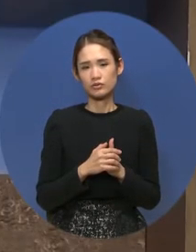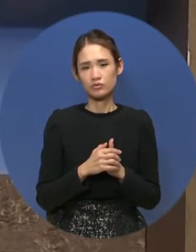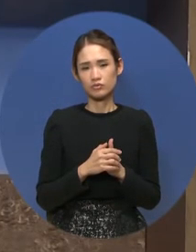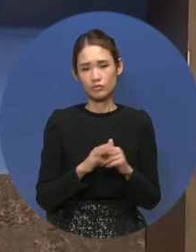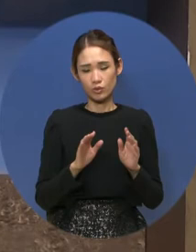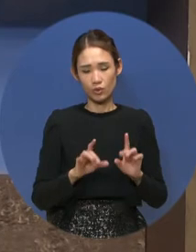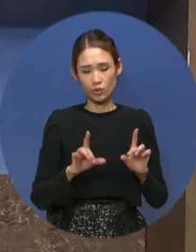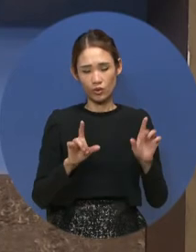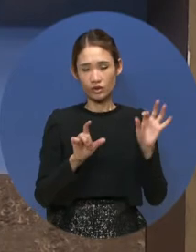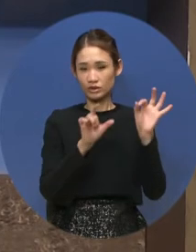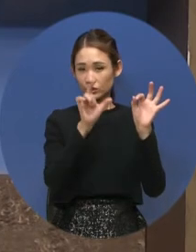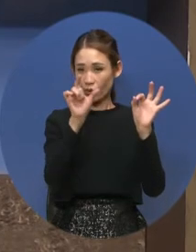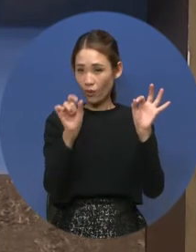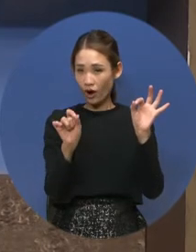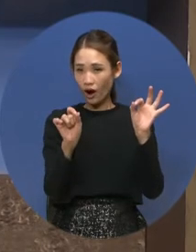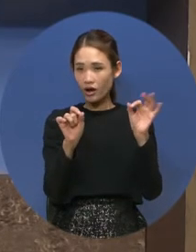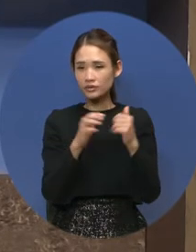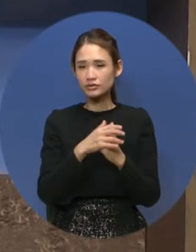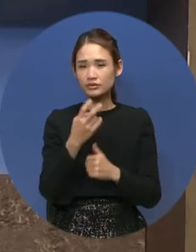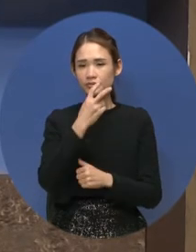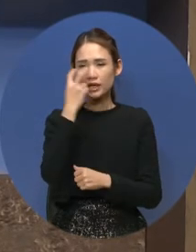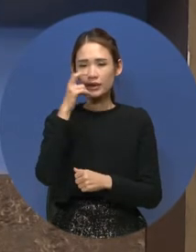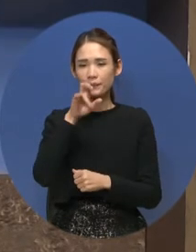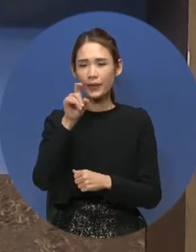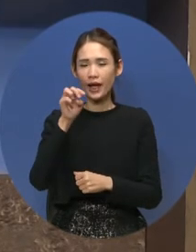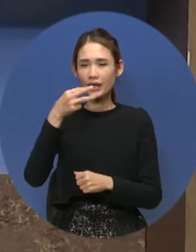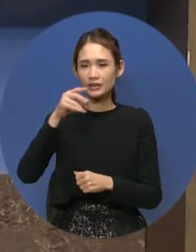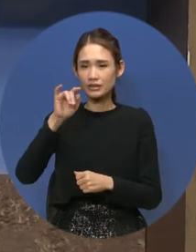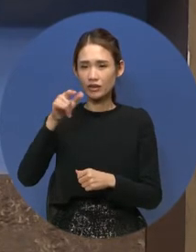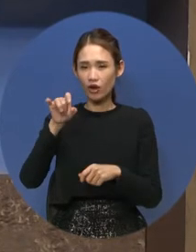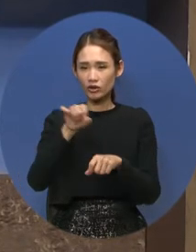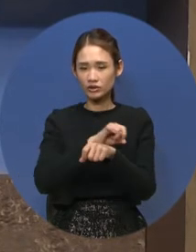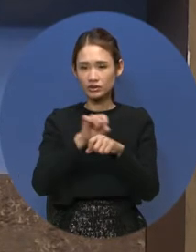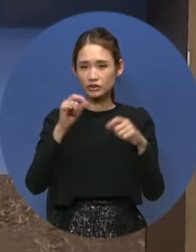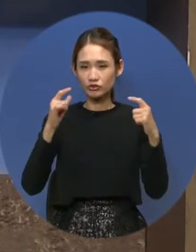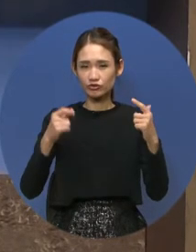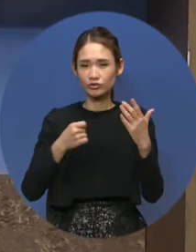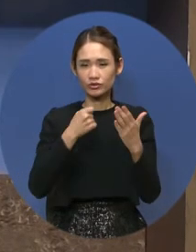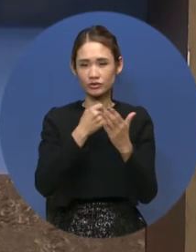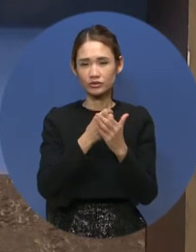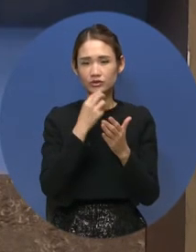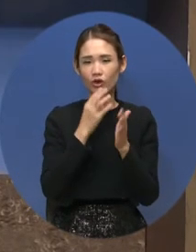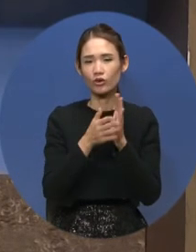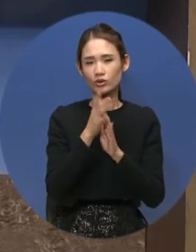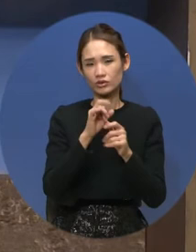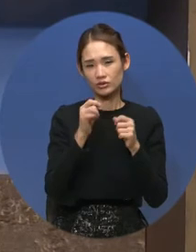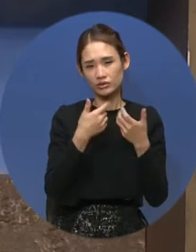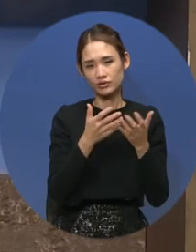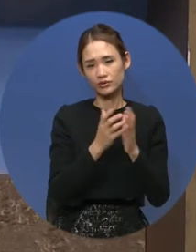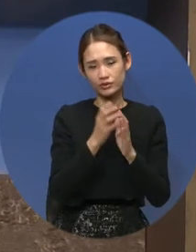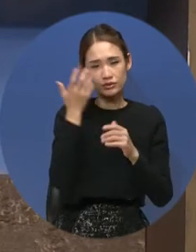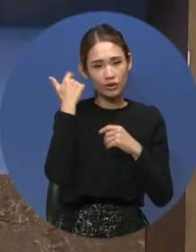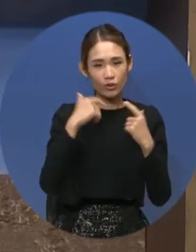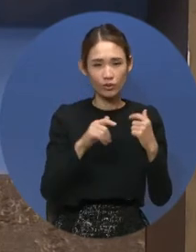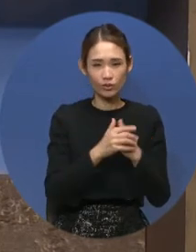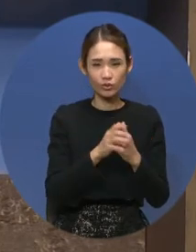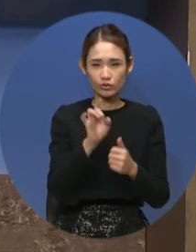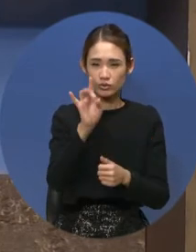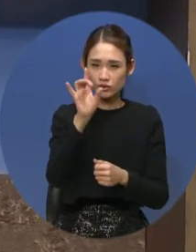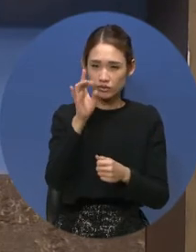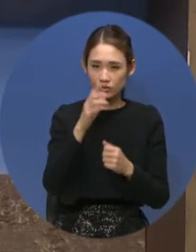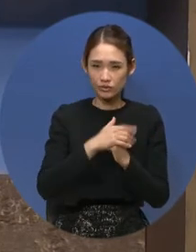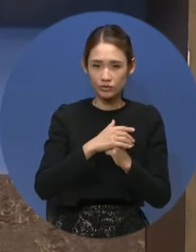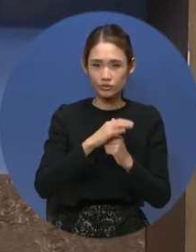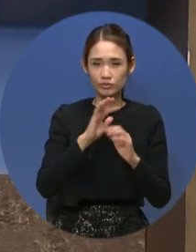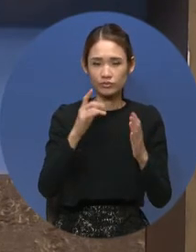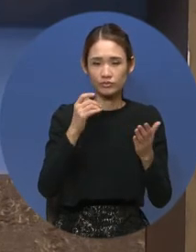올해 10월에는 스마트 메디컬 특구로 선정이 돼서 서울시 자치구로는 영등포구가